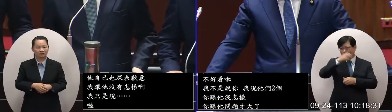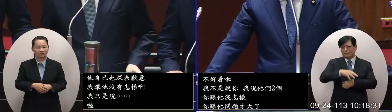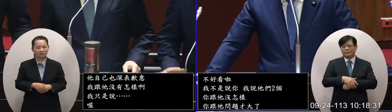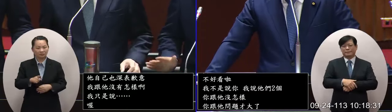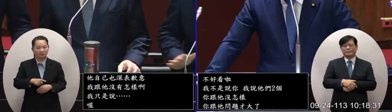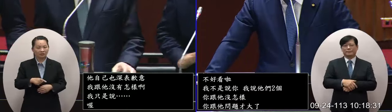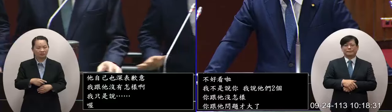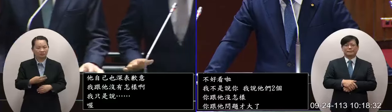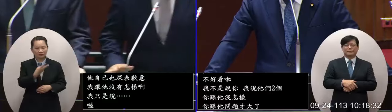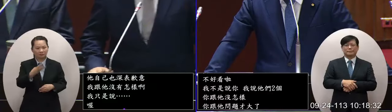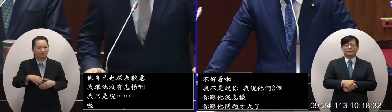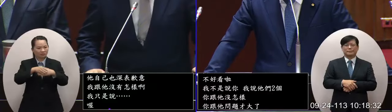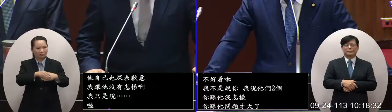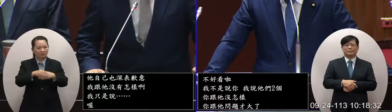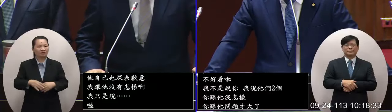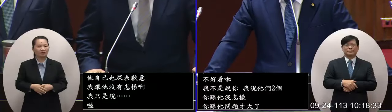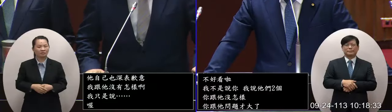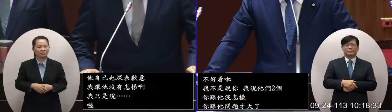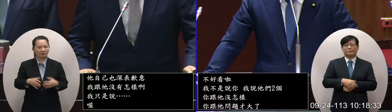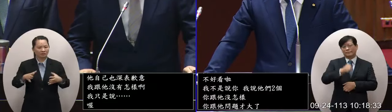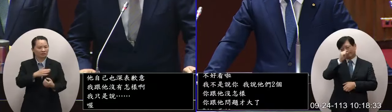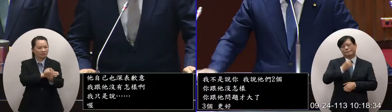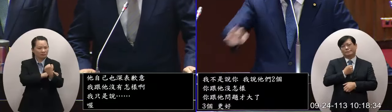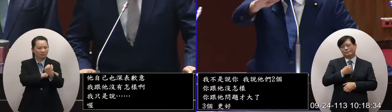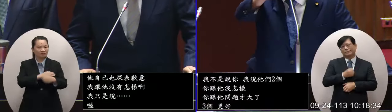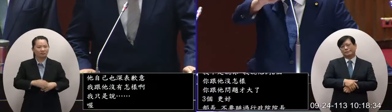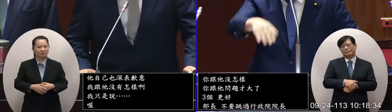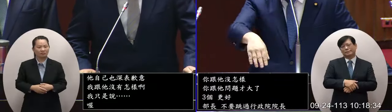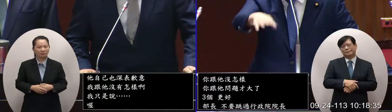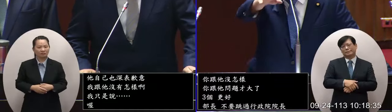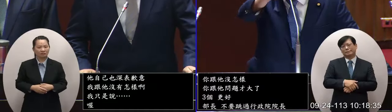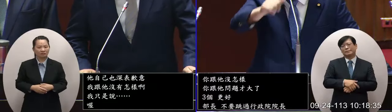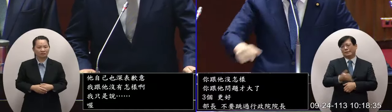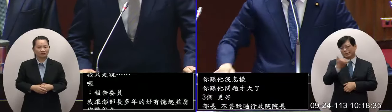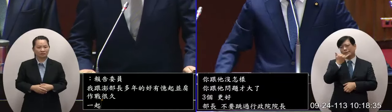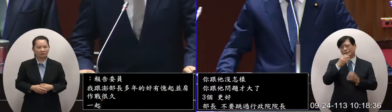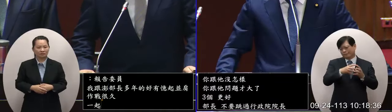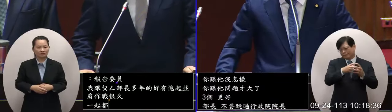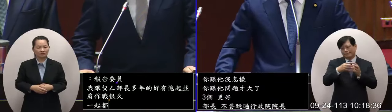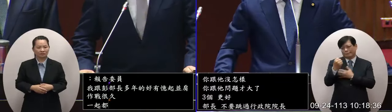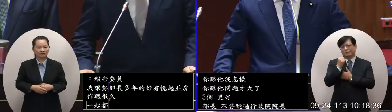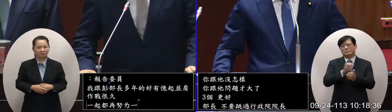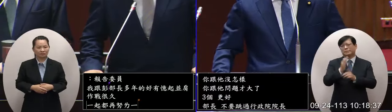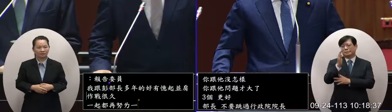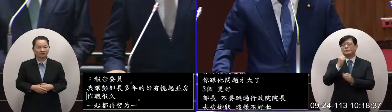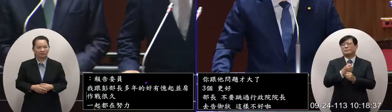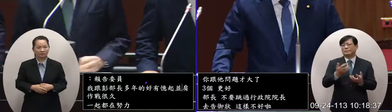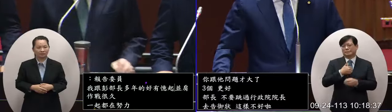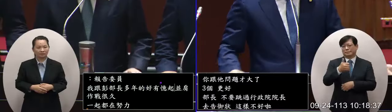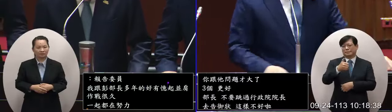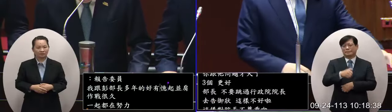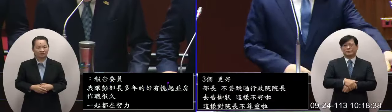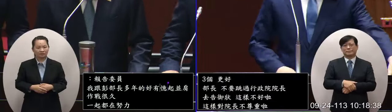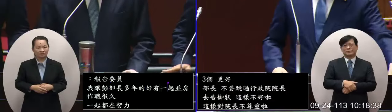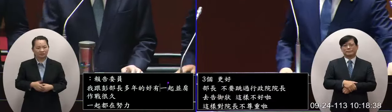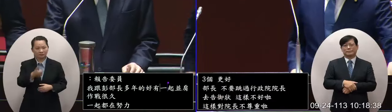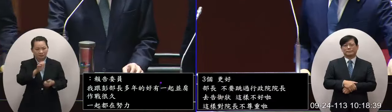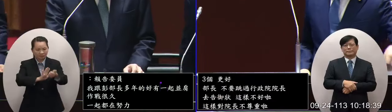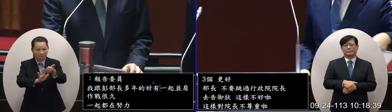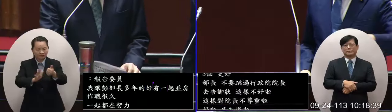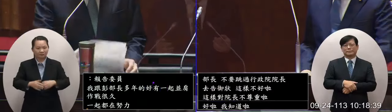肩作战很久，我们是一直都在努力。 好啦，我知道啦， 在努力， 好好的团队努力为国家做事哈。谢谢您， 谢 谢委